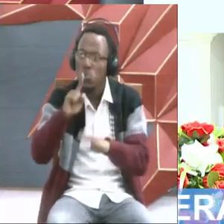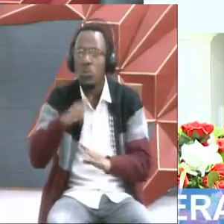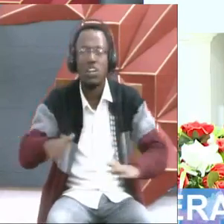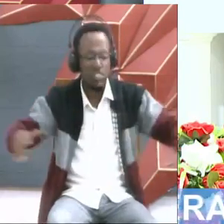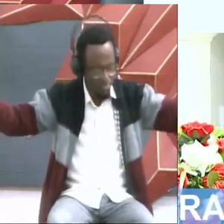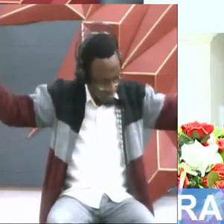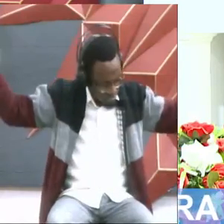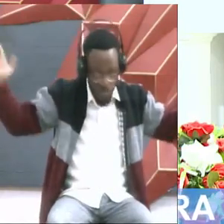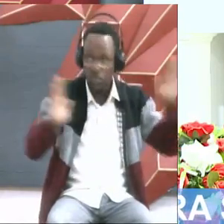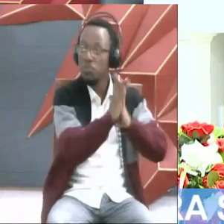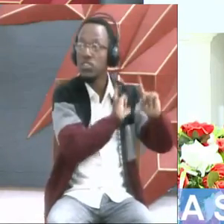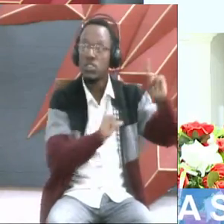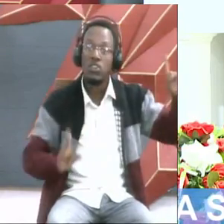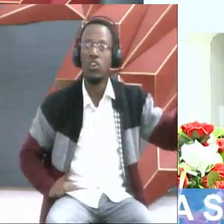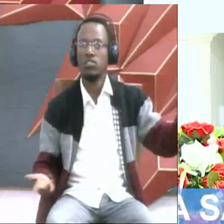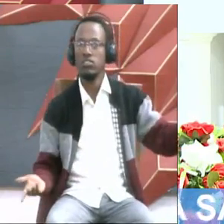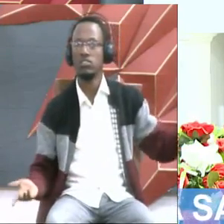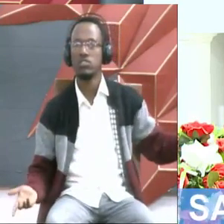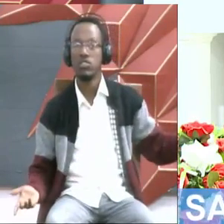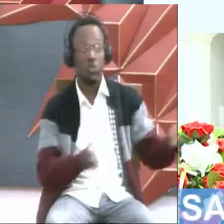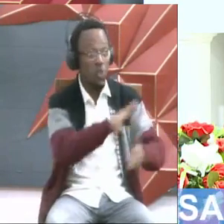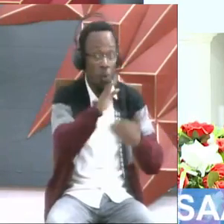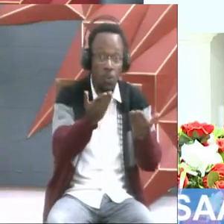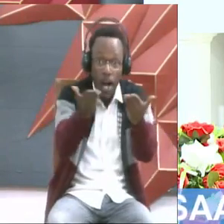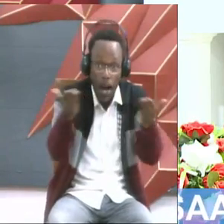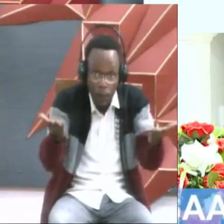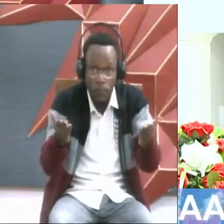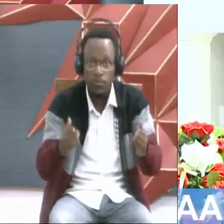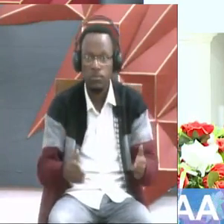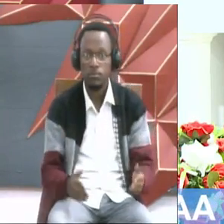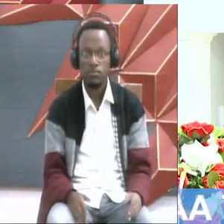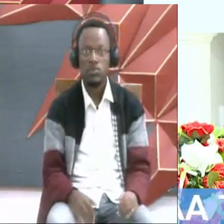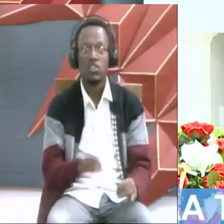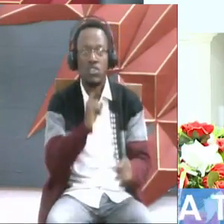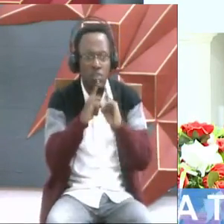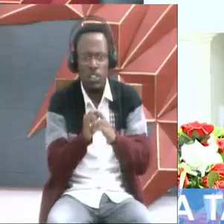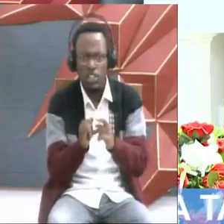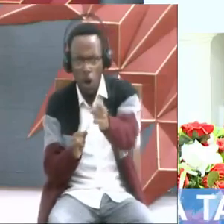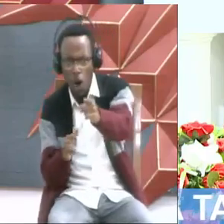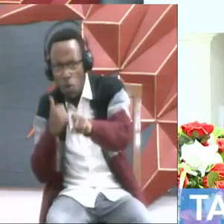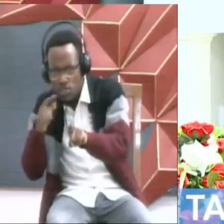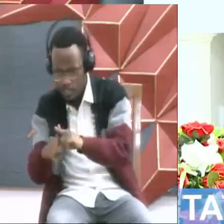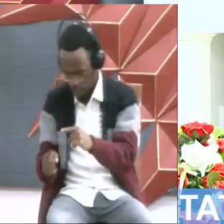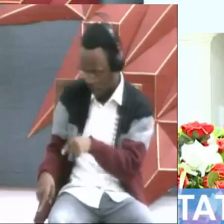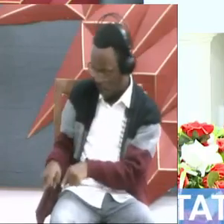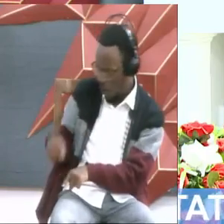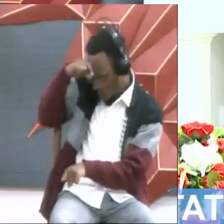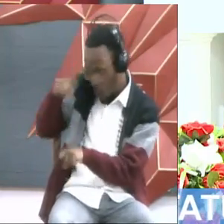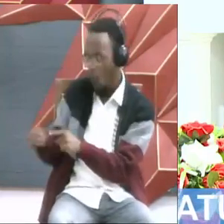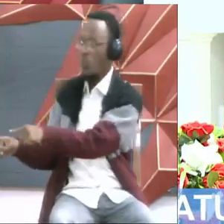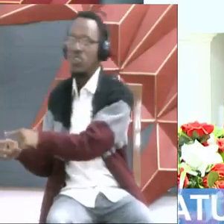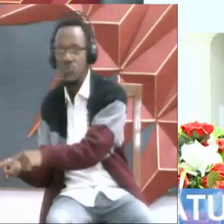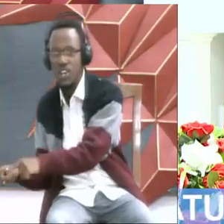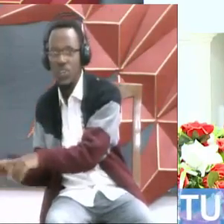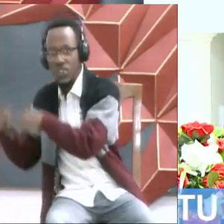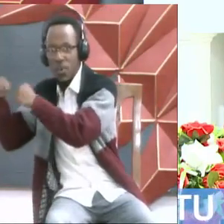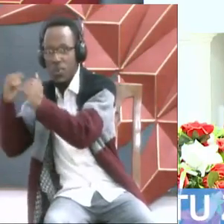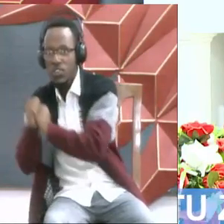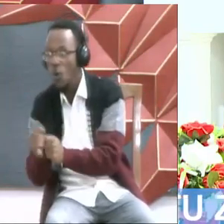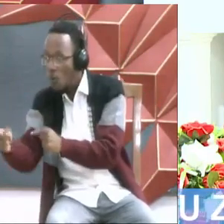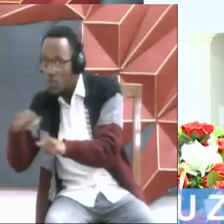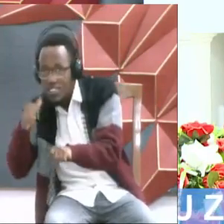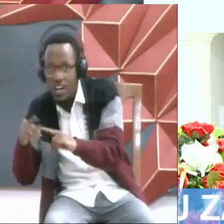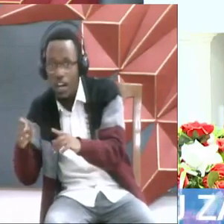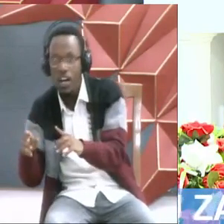Imana mwese hano mwese azati uyu ni sere tuzojana uyu nawe ni fure tuzojana uyu ni ntuze